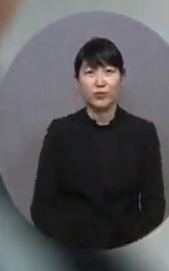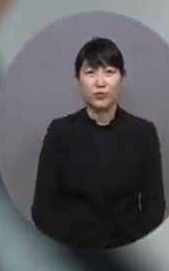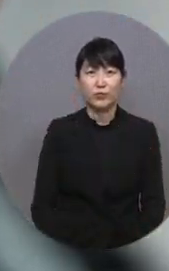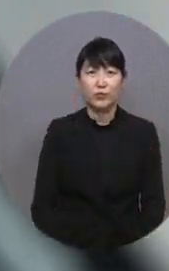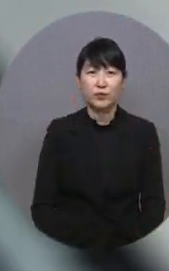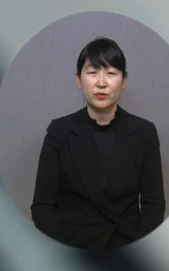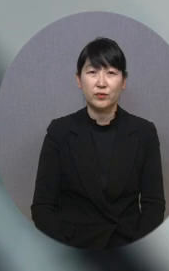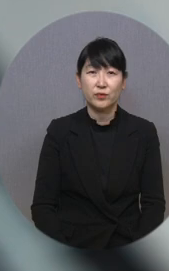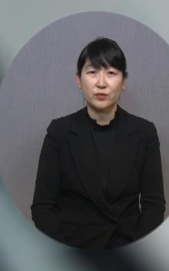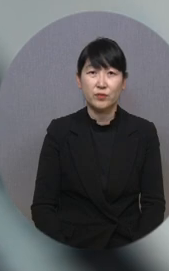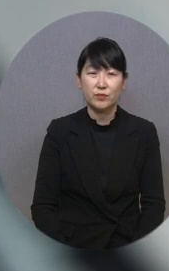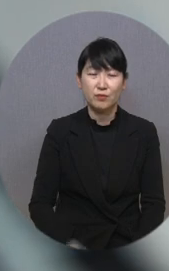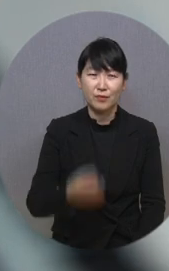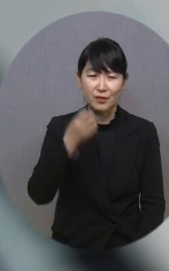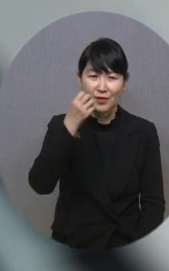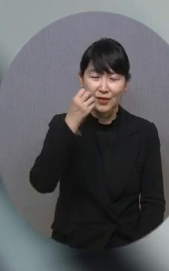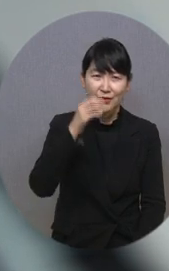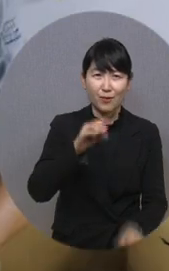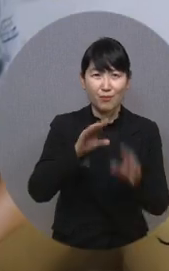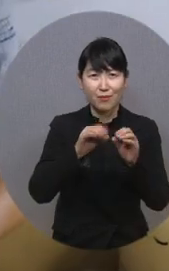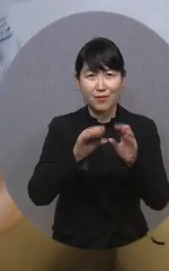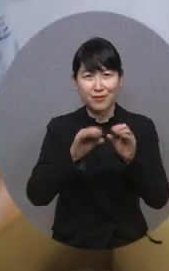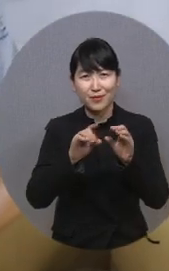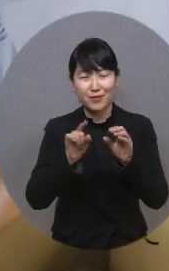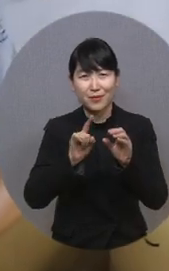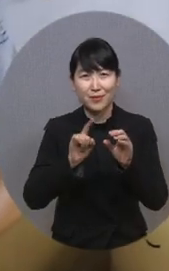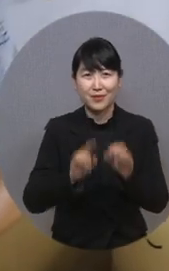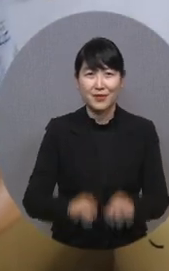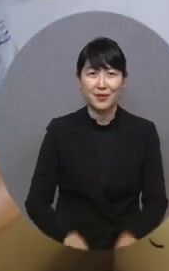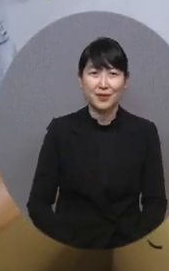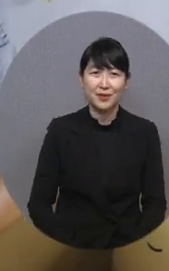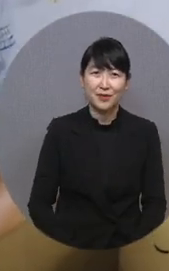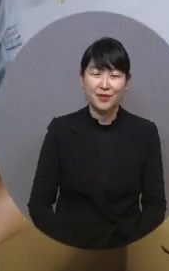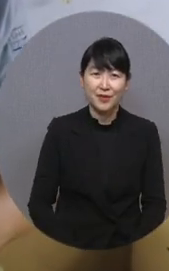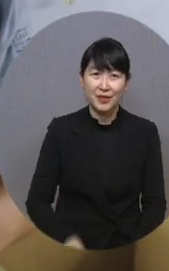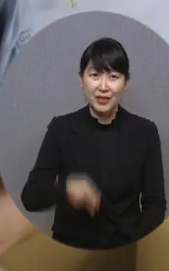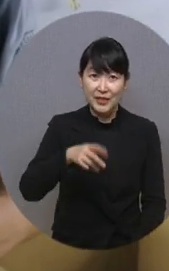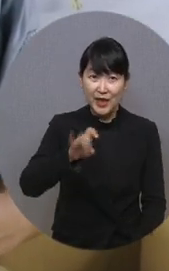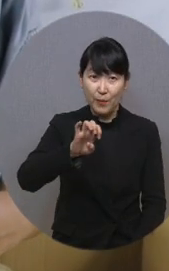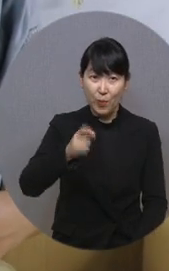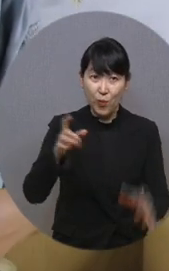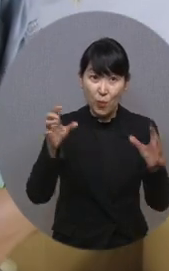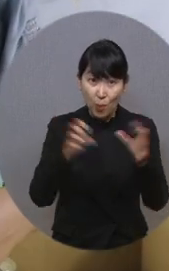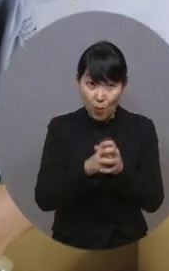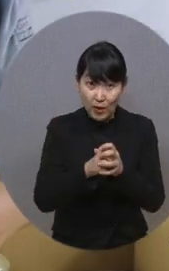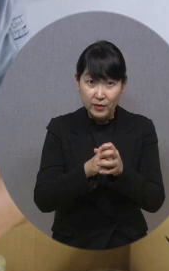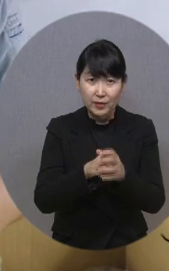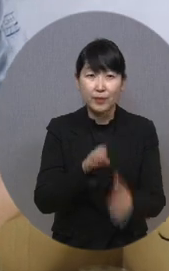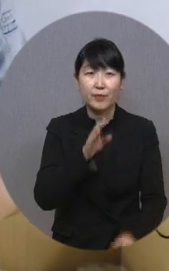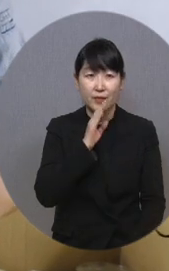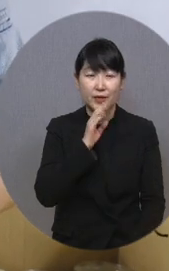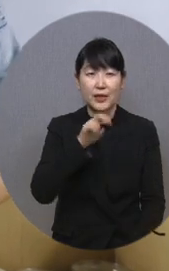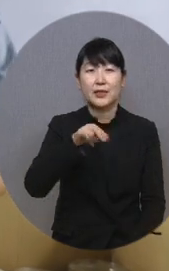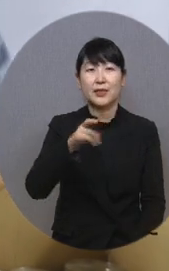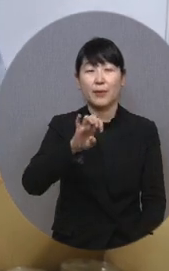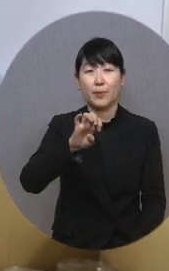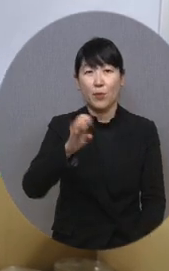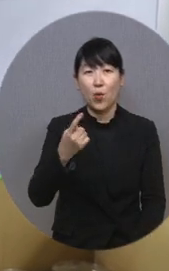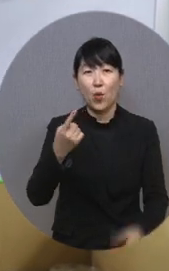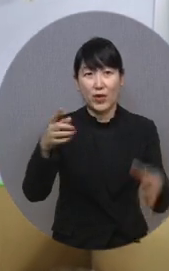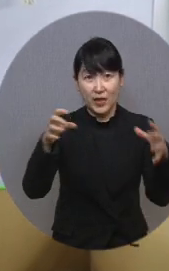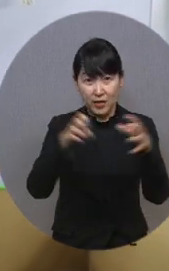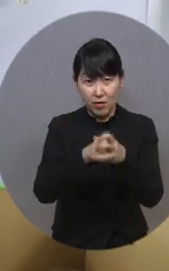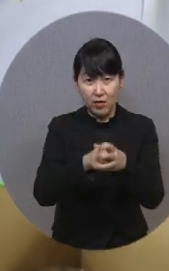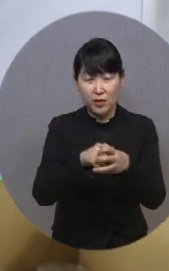이거 보세요. 그냥 젤리 같은데 아 이게 그러면 세포의 집합체 뭐 이런 건가요? 네, 세포 덩어리라고 할 수 있는데요. 아~ 이 세포